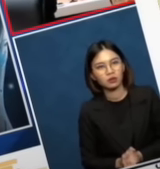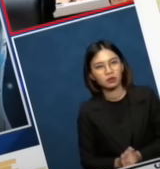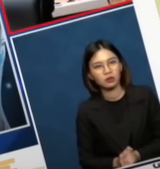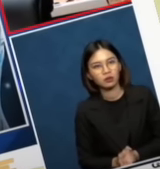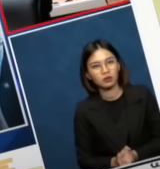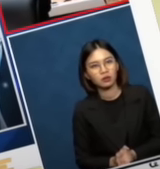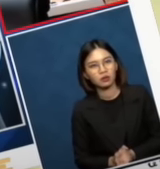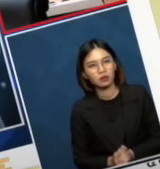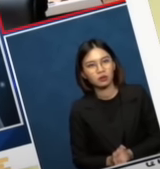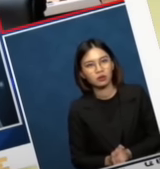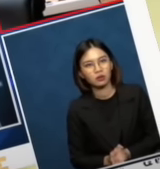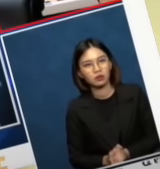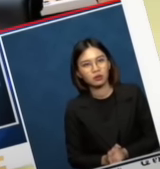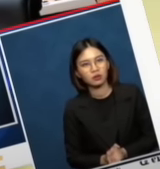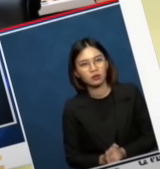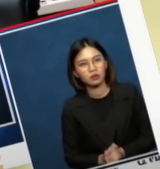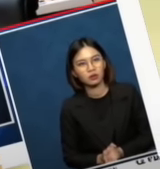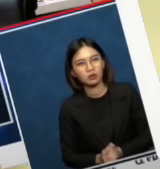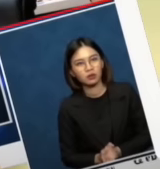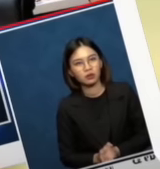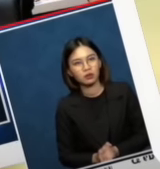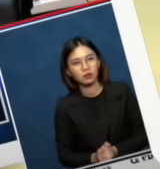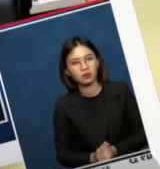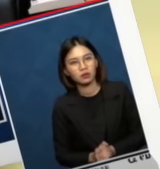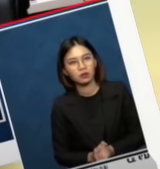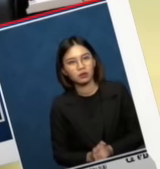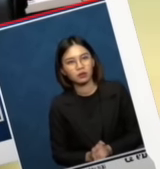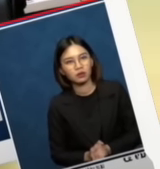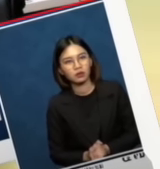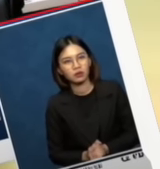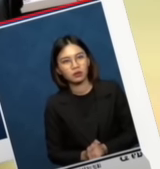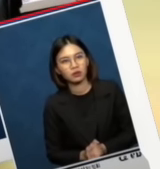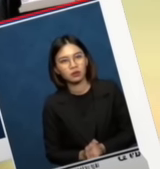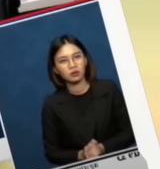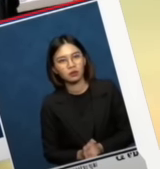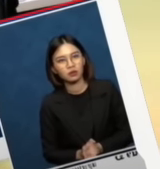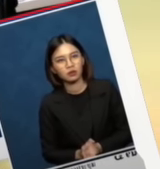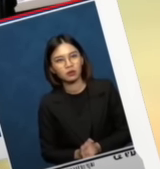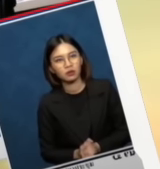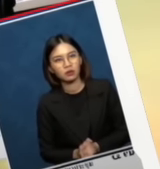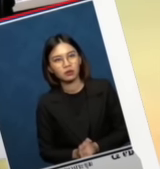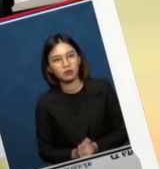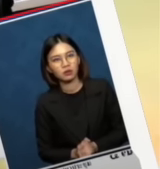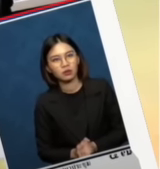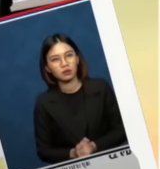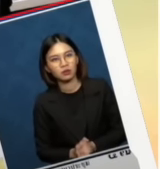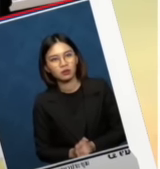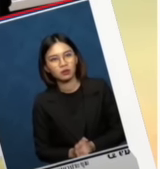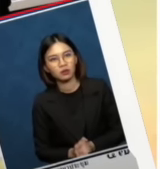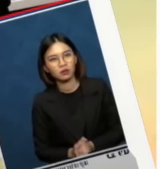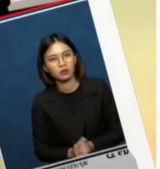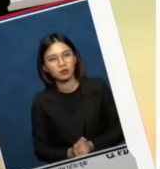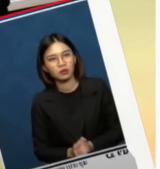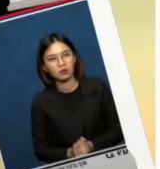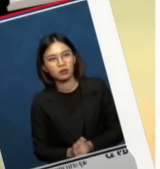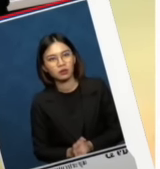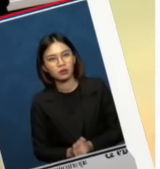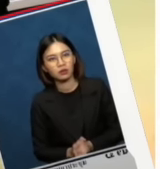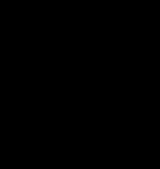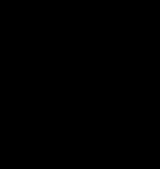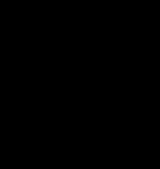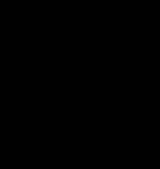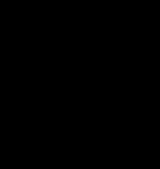2568สาระสำคัญมีทั้งภาพกว้างมีทั้งรายละเอียดมีทั้งเรื่องของการมีมุมมอง